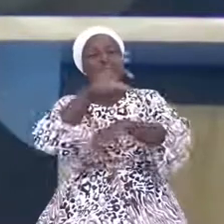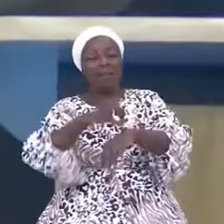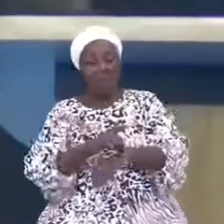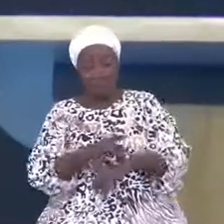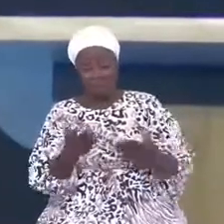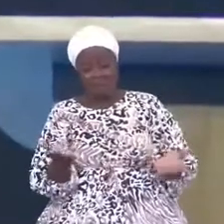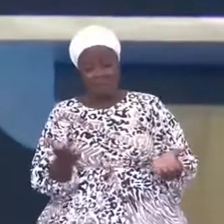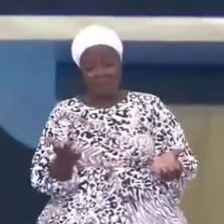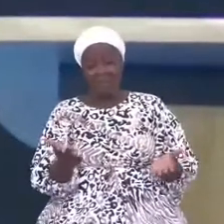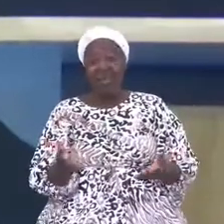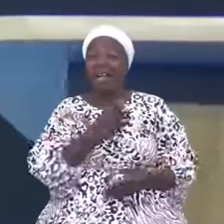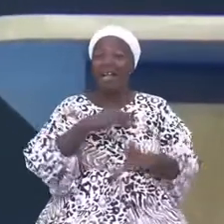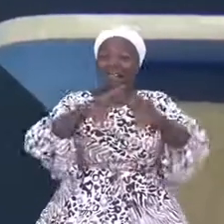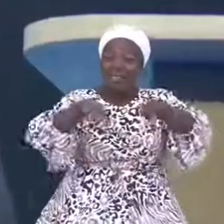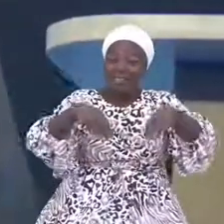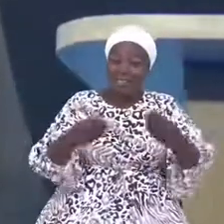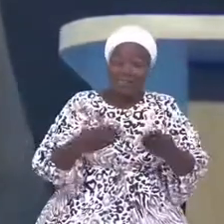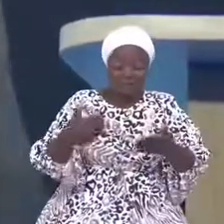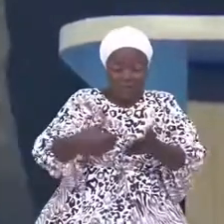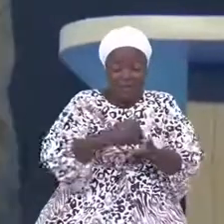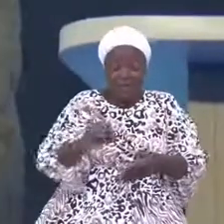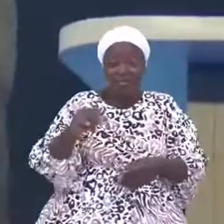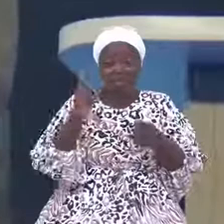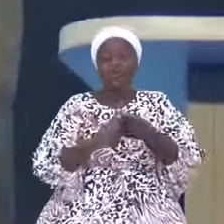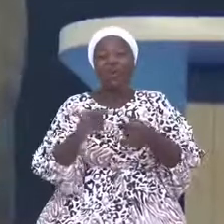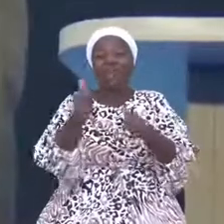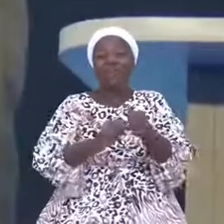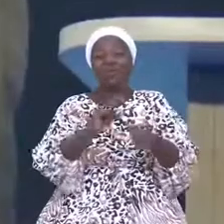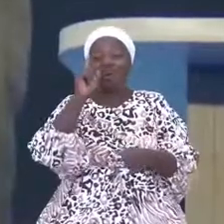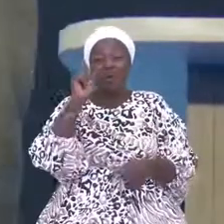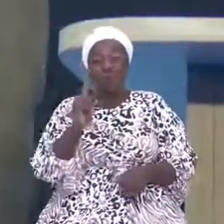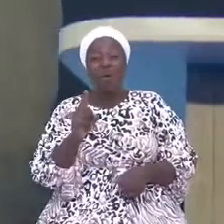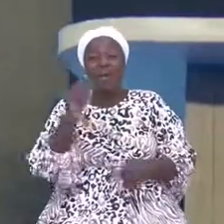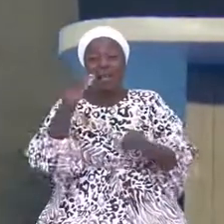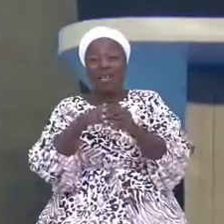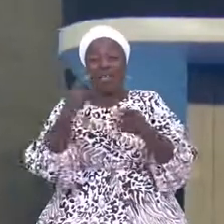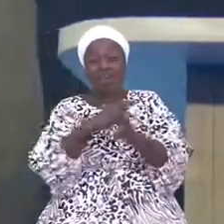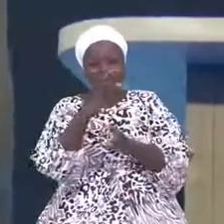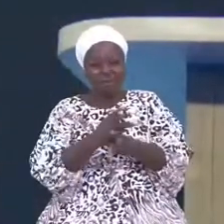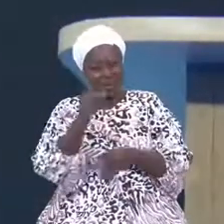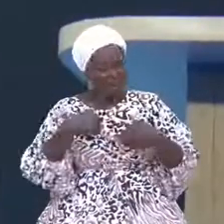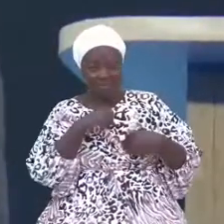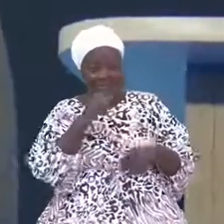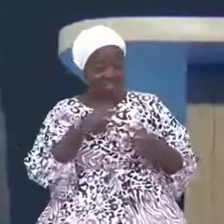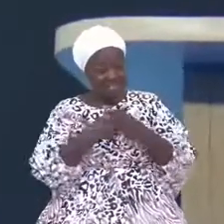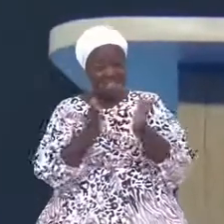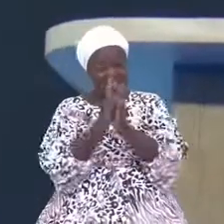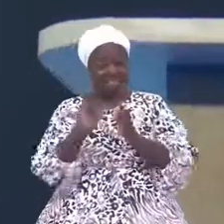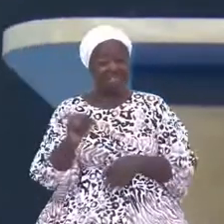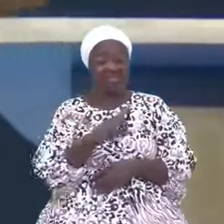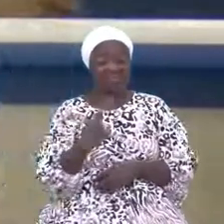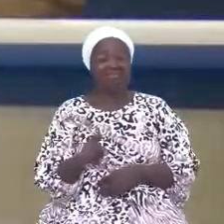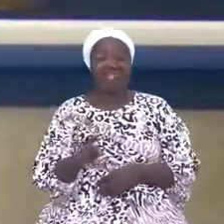le monde sur terre. Et donne le rafraîchissement à tout le monde